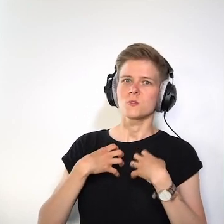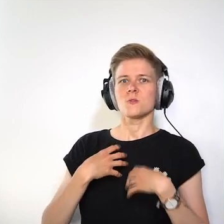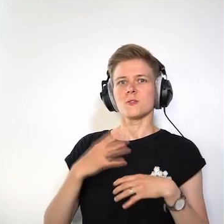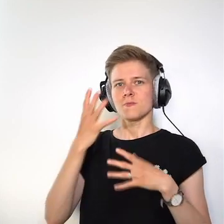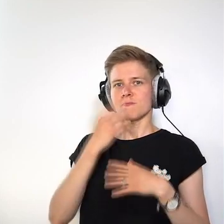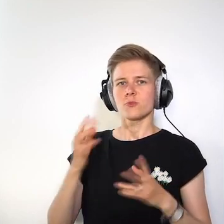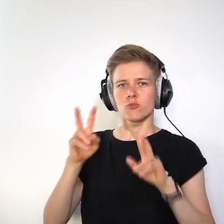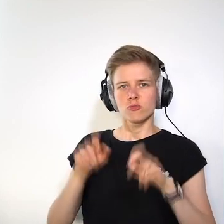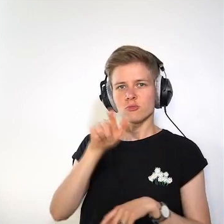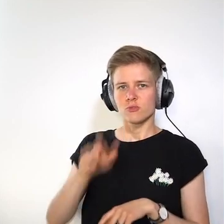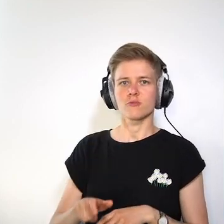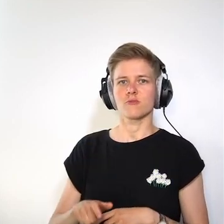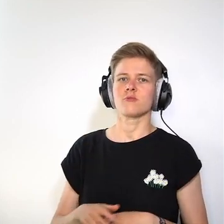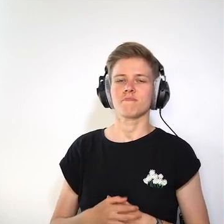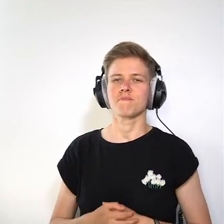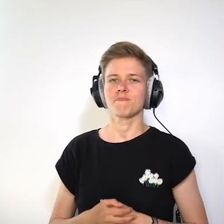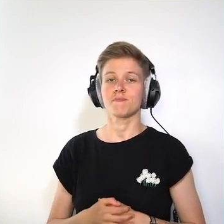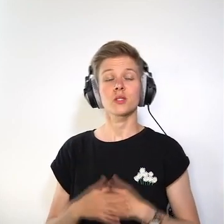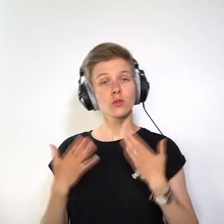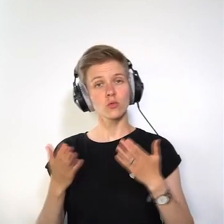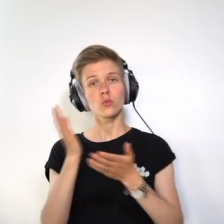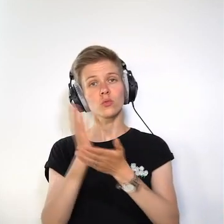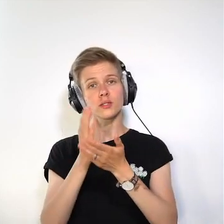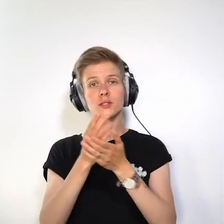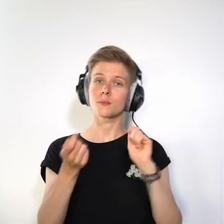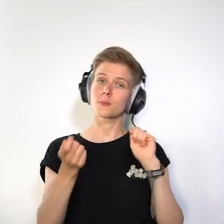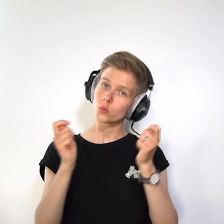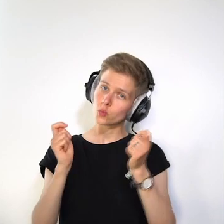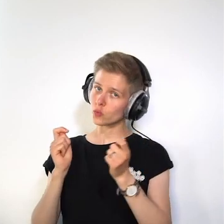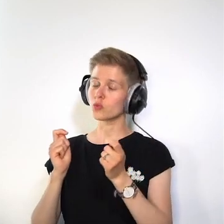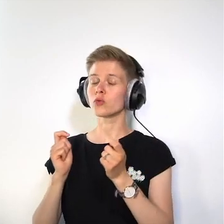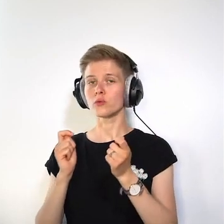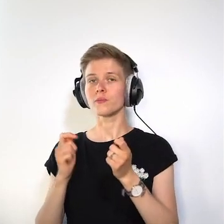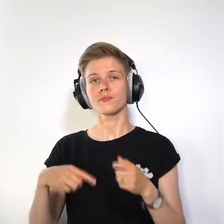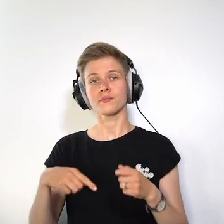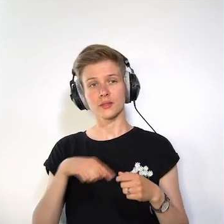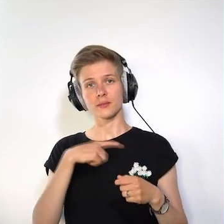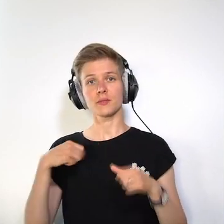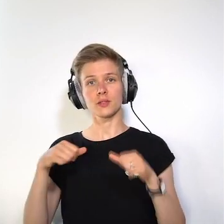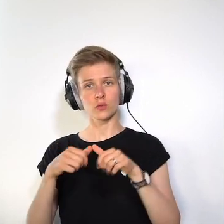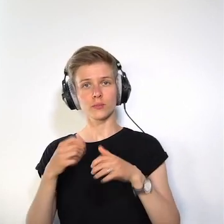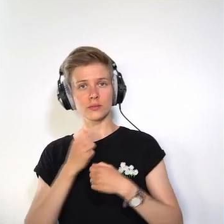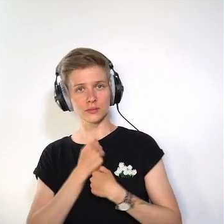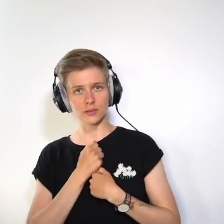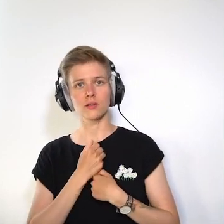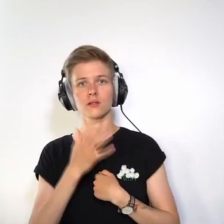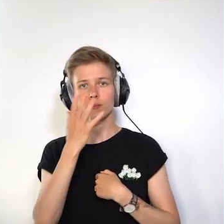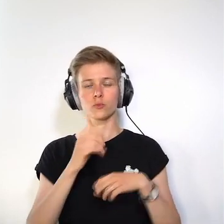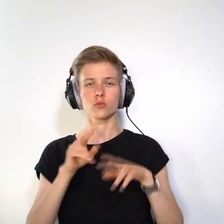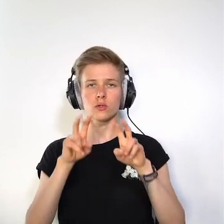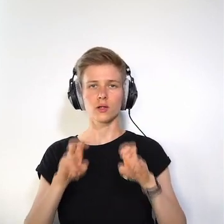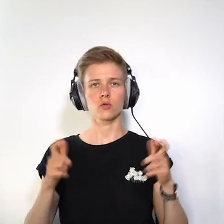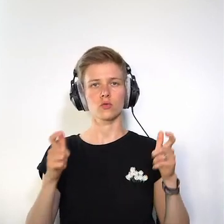Nyt asiat on muuttumassa. Me ollaan saatu lupa pitää seminaari näiden psykoanalytikkojen yhdistyksen